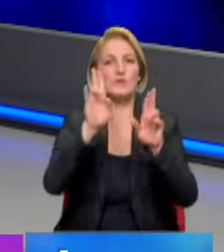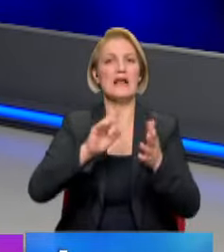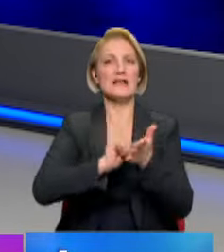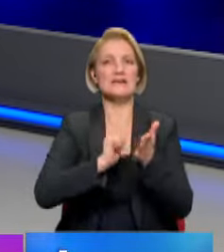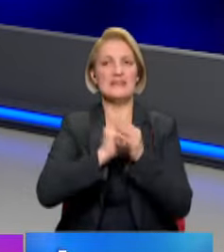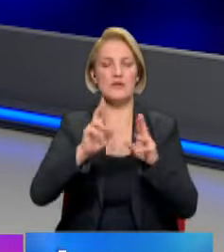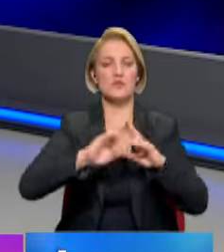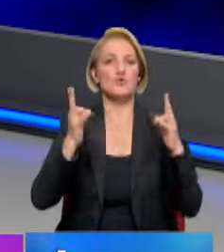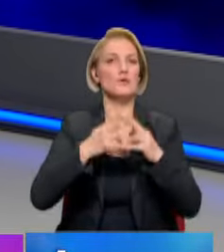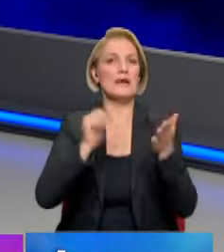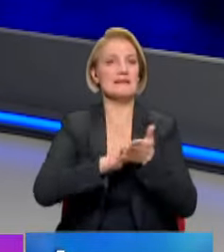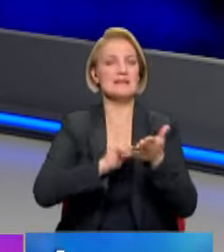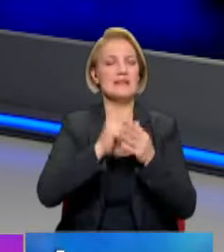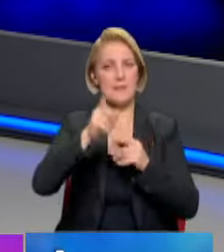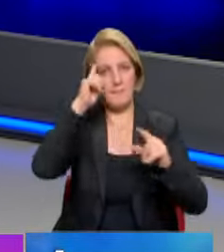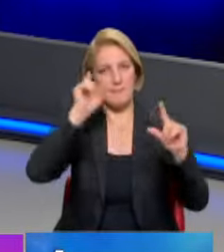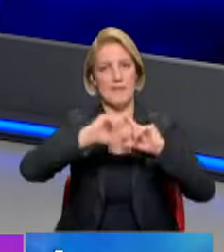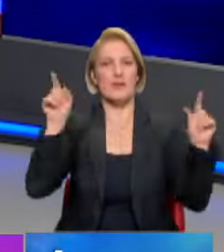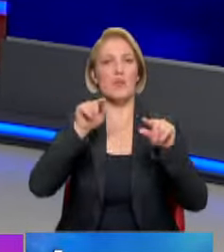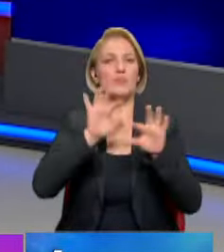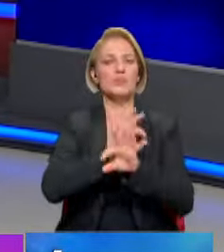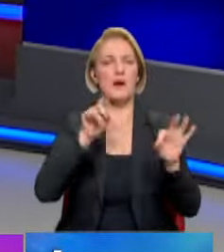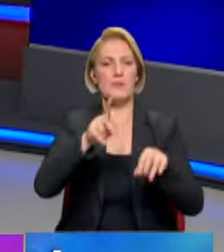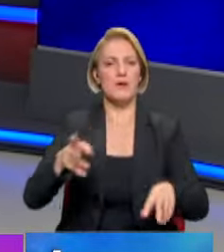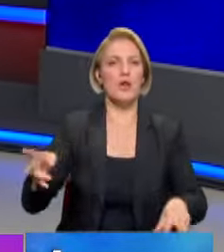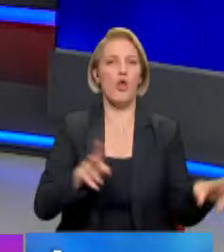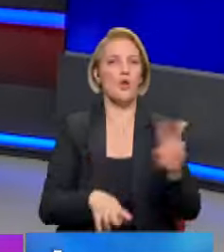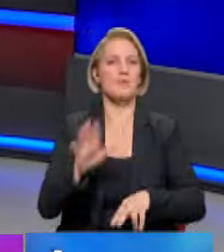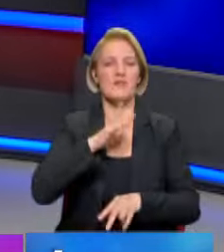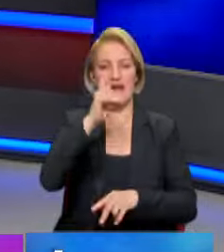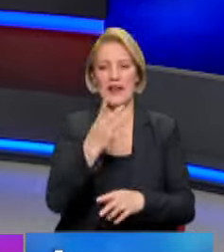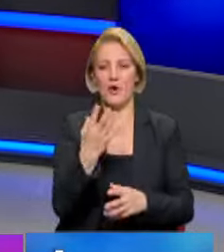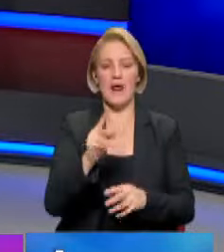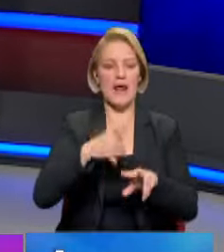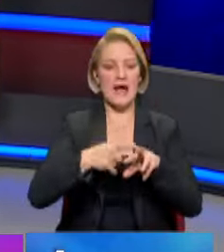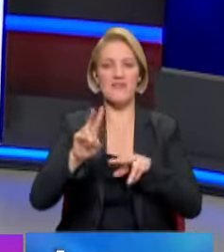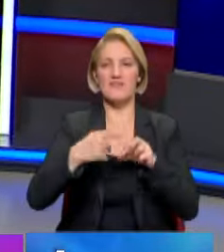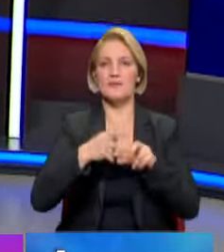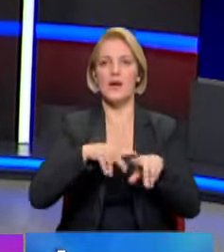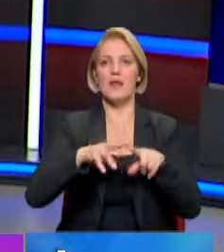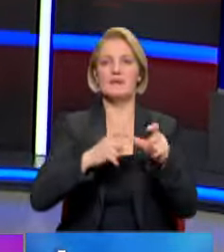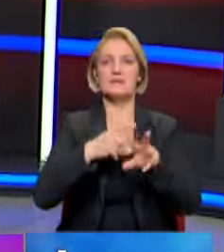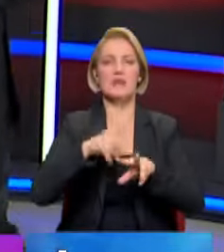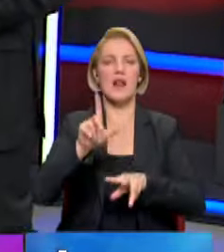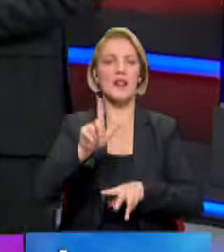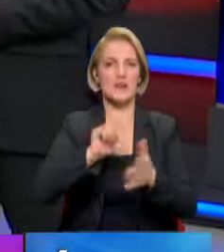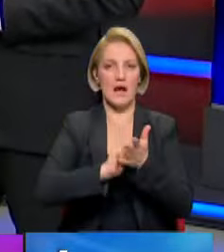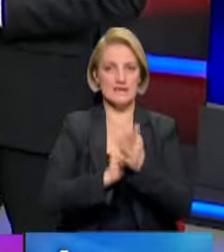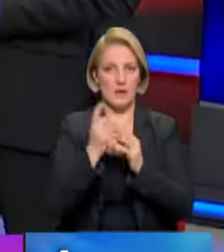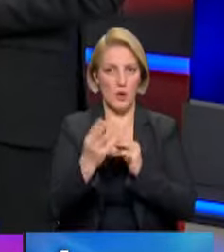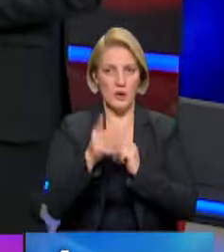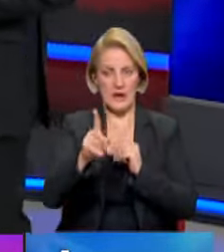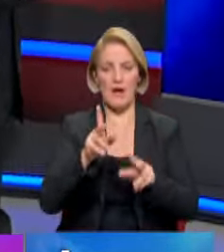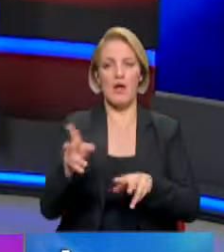gazetelerin ve dünya gazetelerinin manşetinde de tam da o katliamlar var. İlk olarak Evrensel Gazetesi olacak. Evrensel Gazetesi